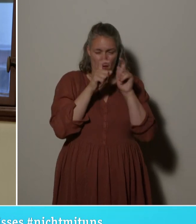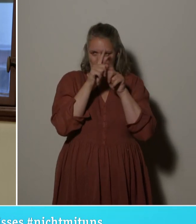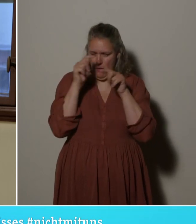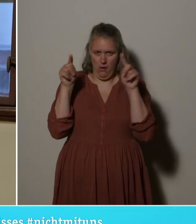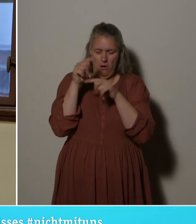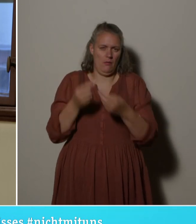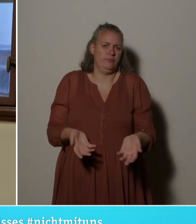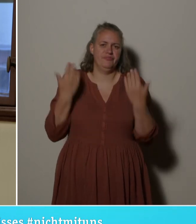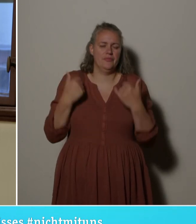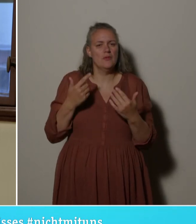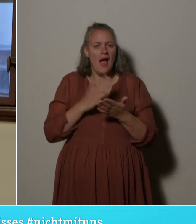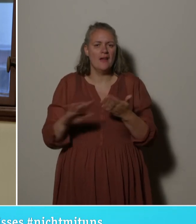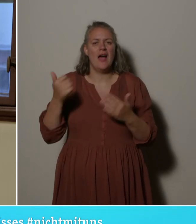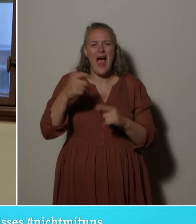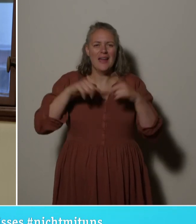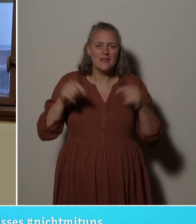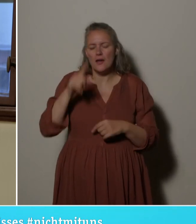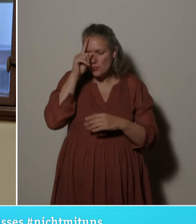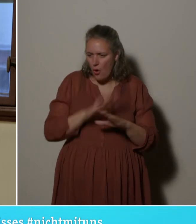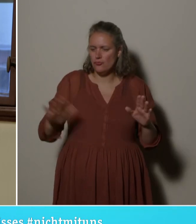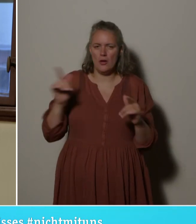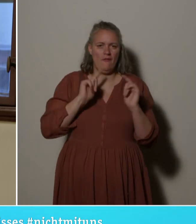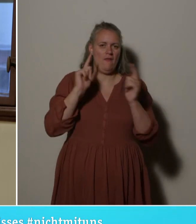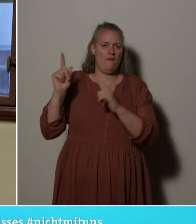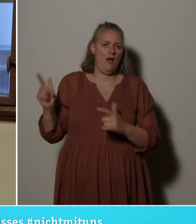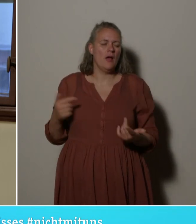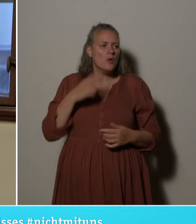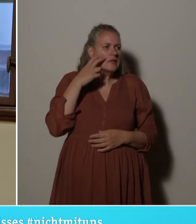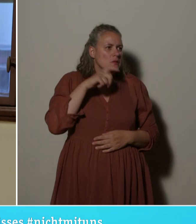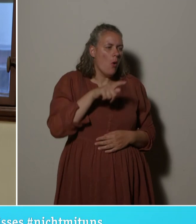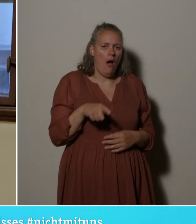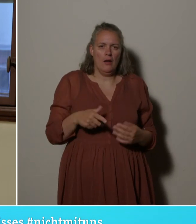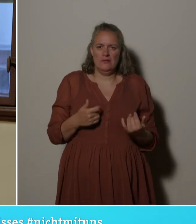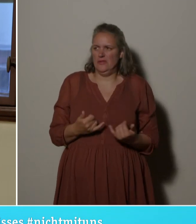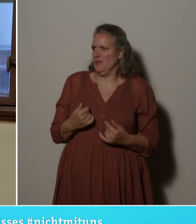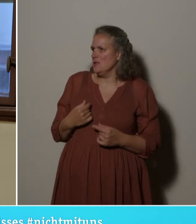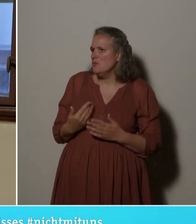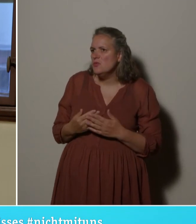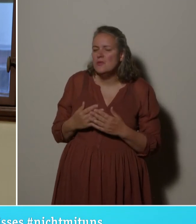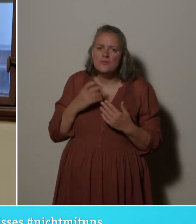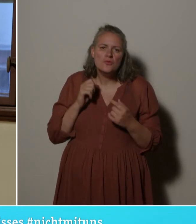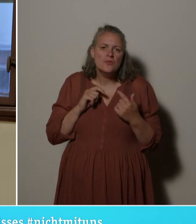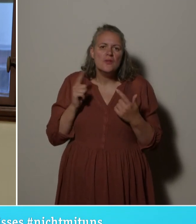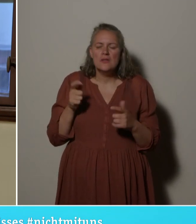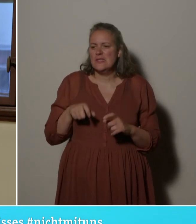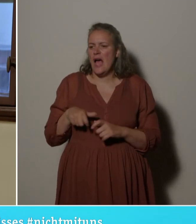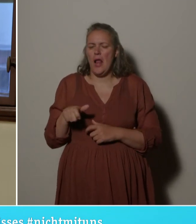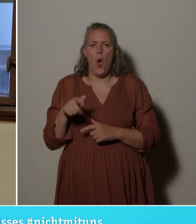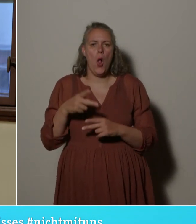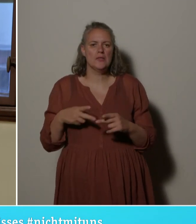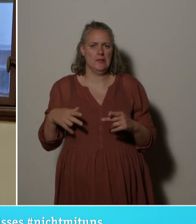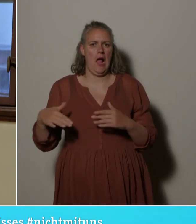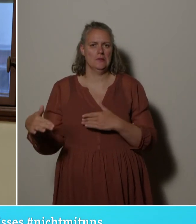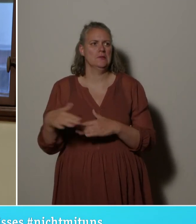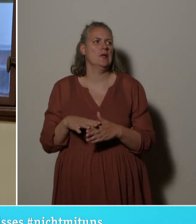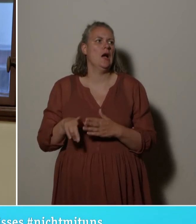Hinderungsgrund auch für viele Seniorinnen und Senioren, dass die nicht das Gefühl haben, was kostet denn das eigentlich, wenn ich irgendwo in Saale-Holzland-Kreis fahren muss, weil